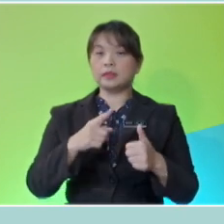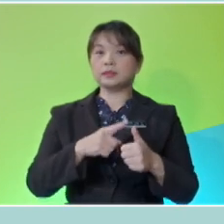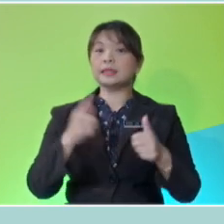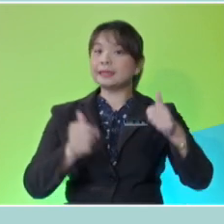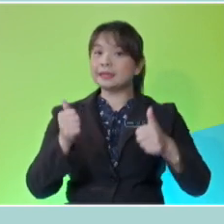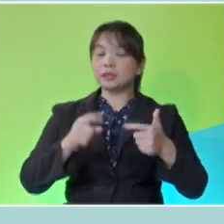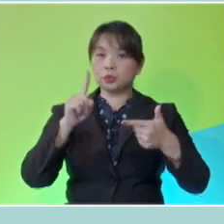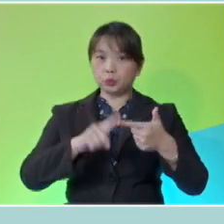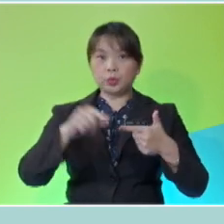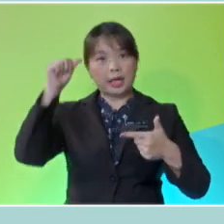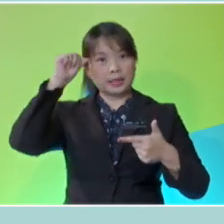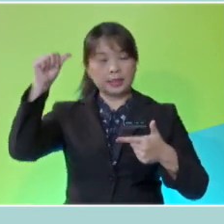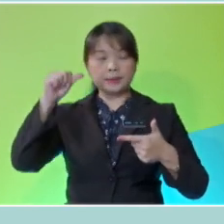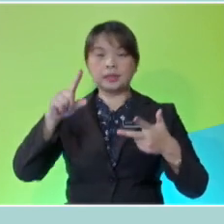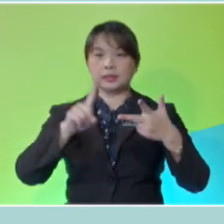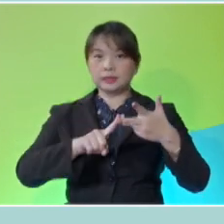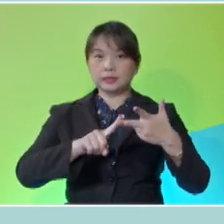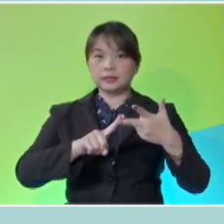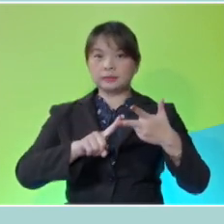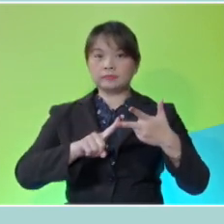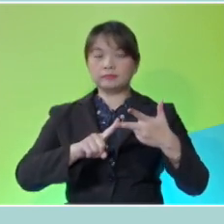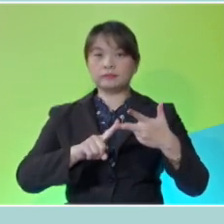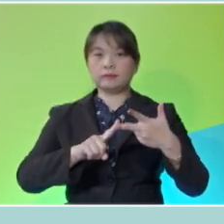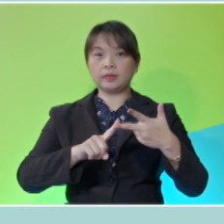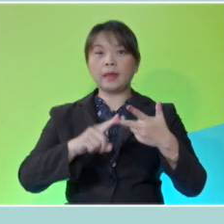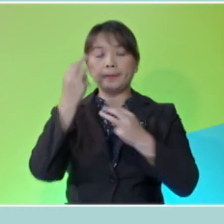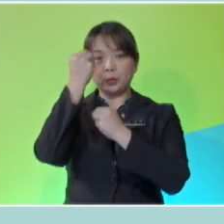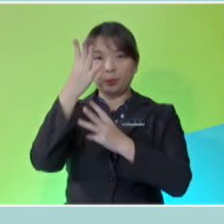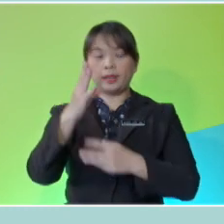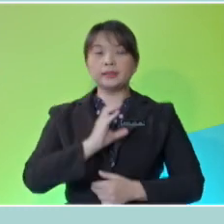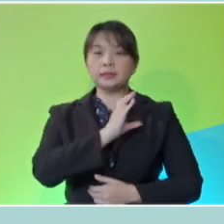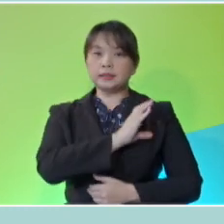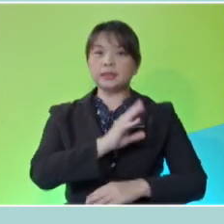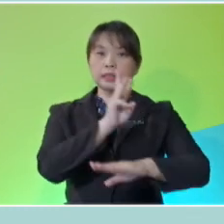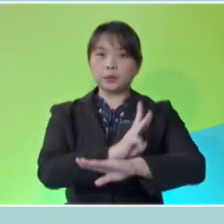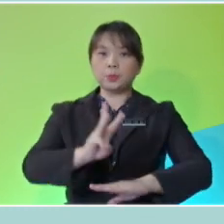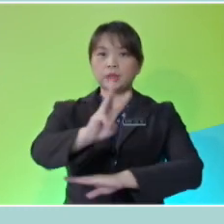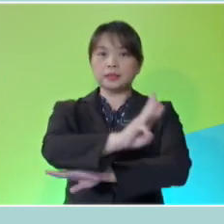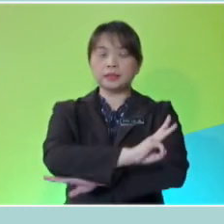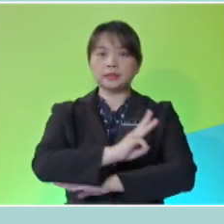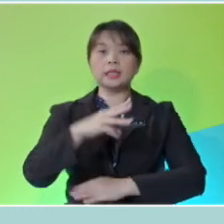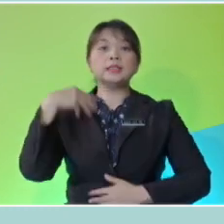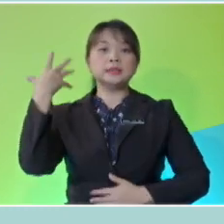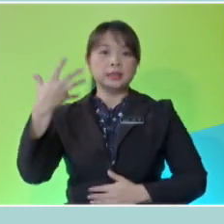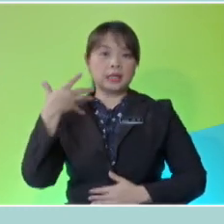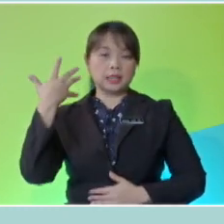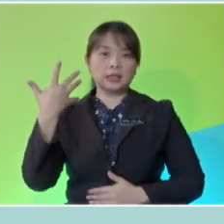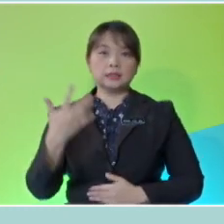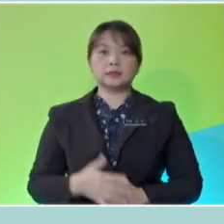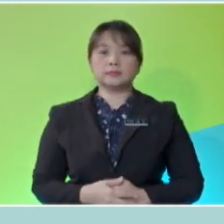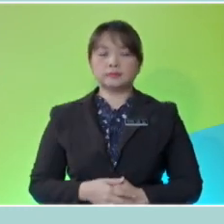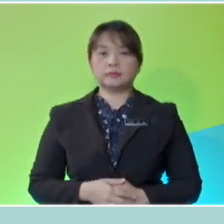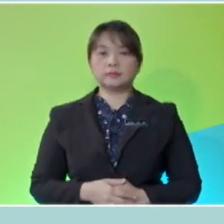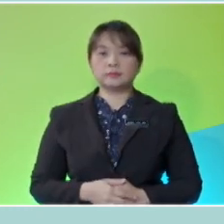dan Perhubungan dan yang ketiga menerangkan tentang maklumat ciri kawasan bersejarah dan juga ketinggian bagi kawasan